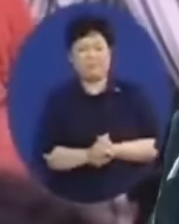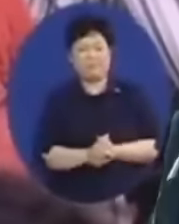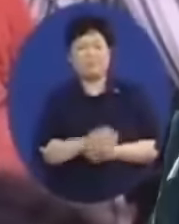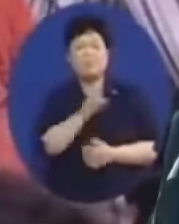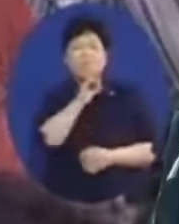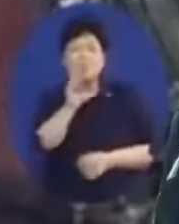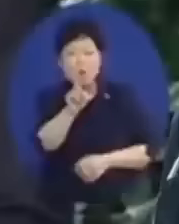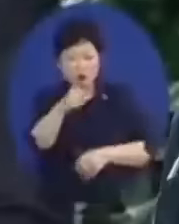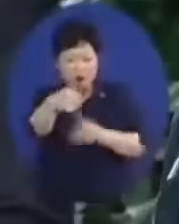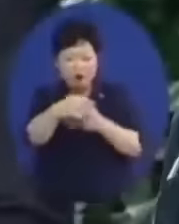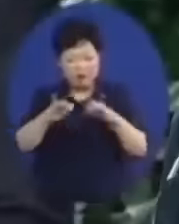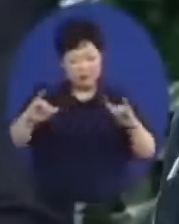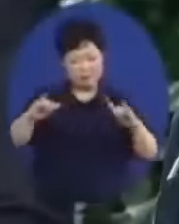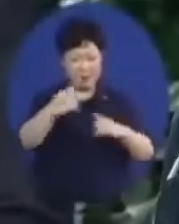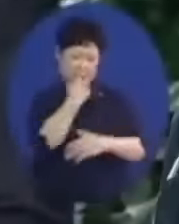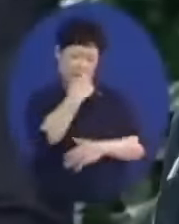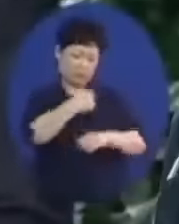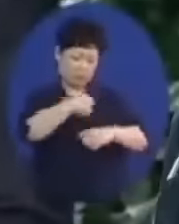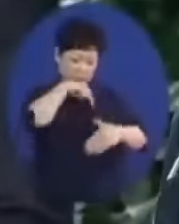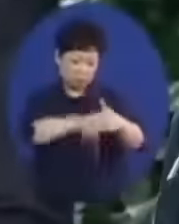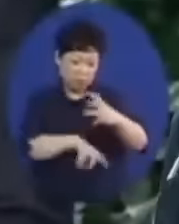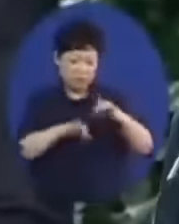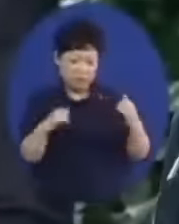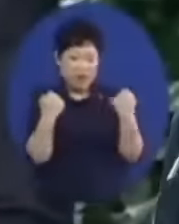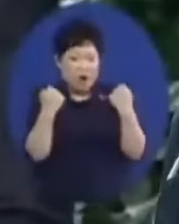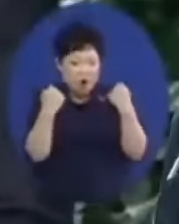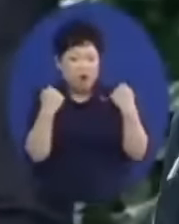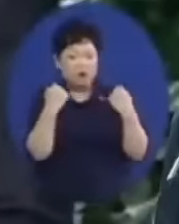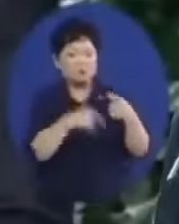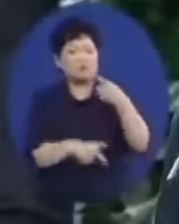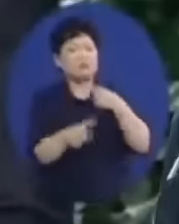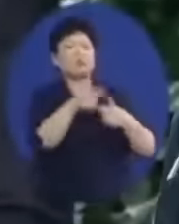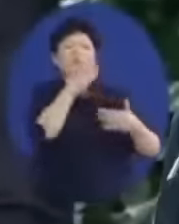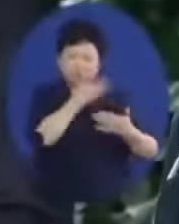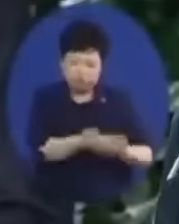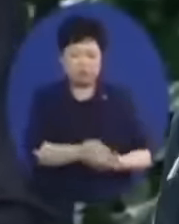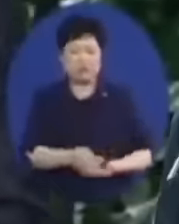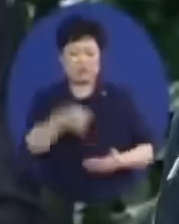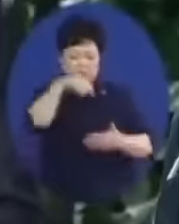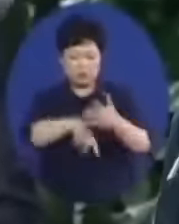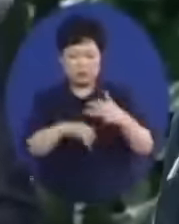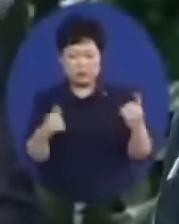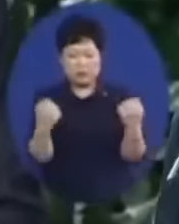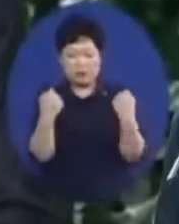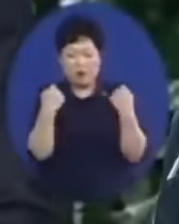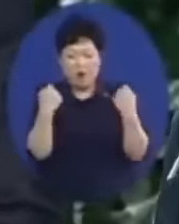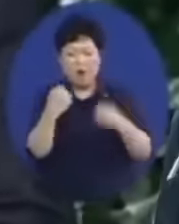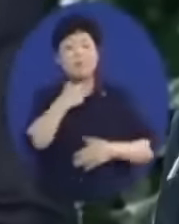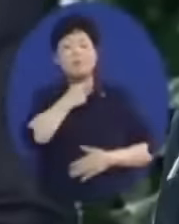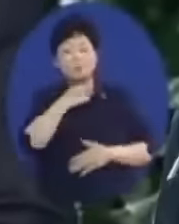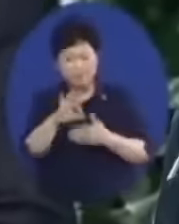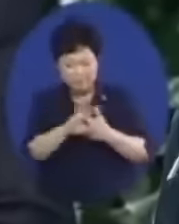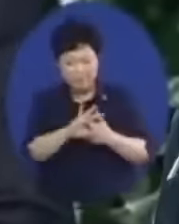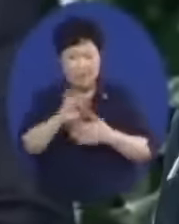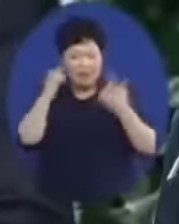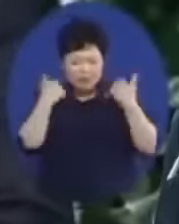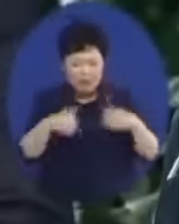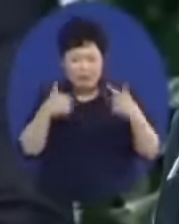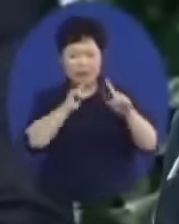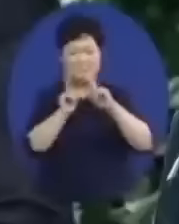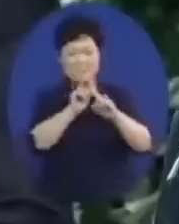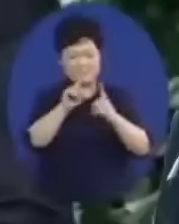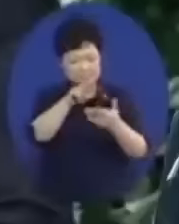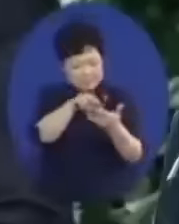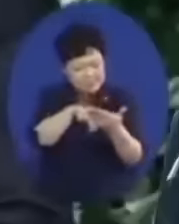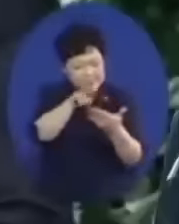아무리 그 사람이 그럴듯해 보여도 속사람이 건강해야 한다는 것을 알 수 있습니다. 속사람을 건강하기 위해 우리는 항상